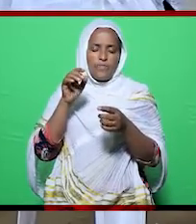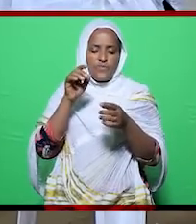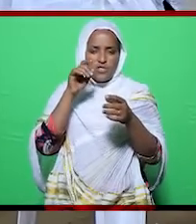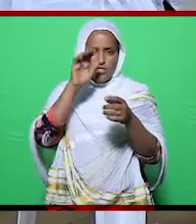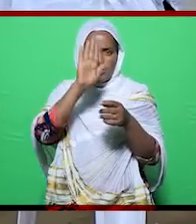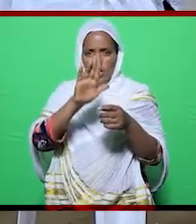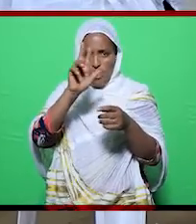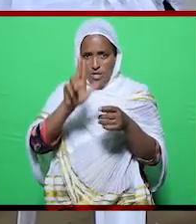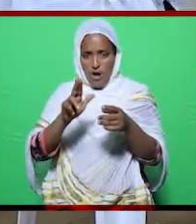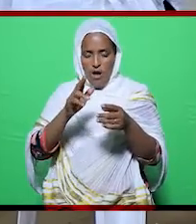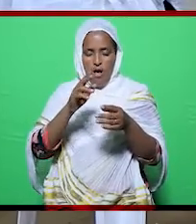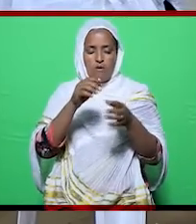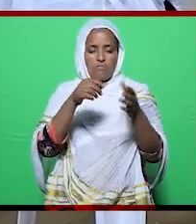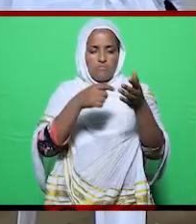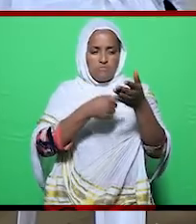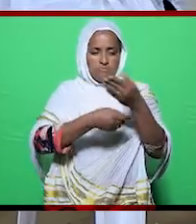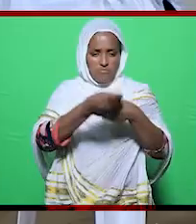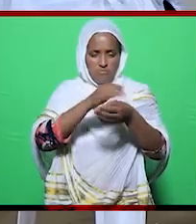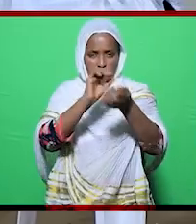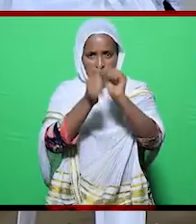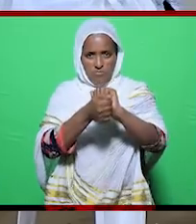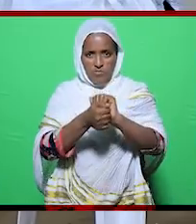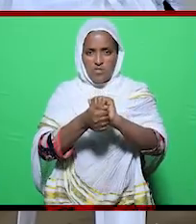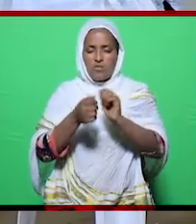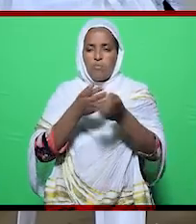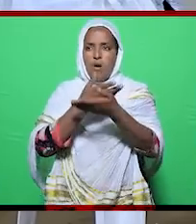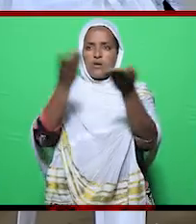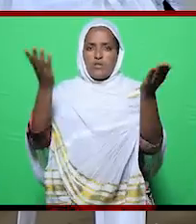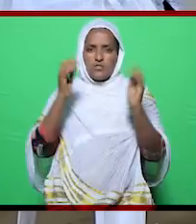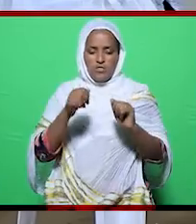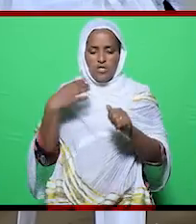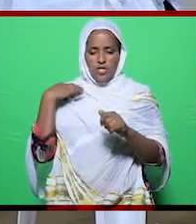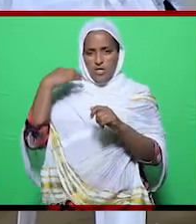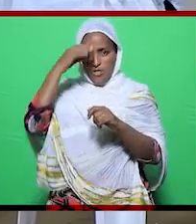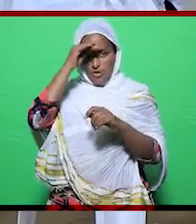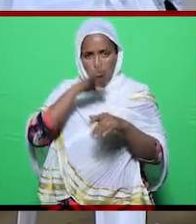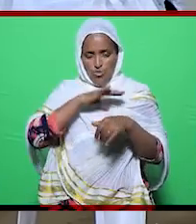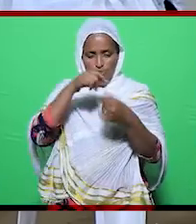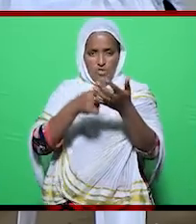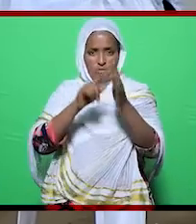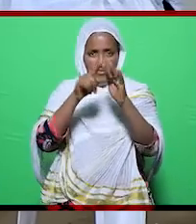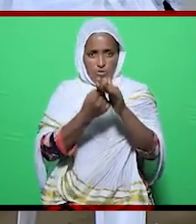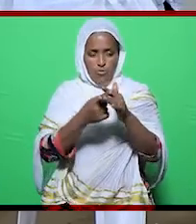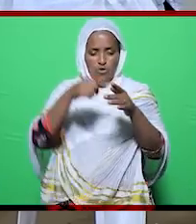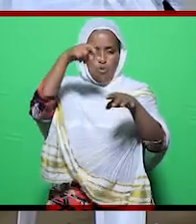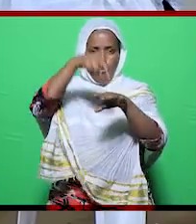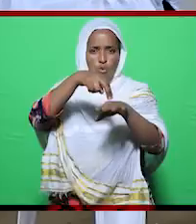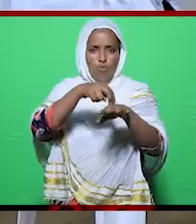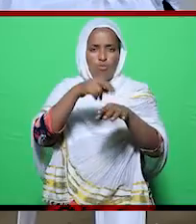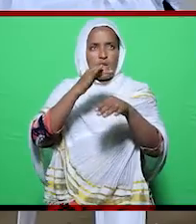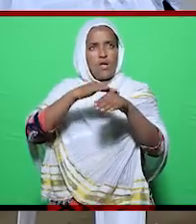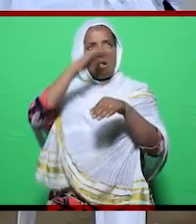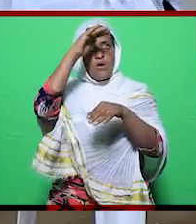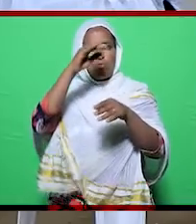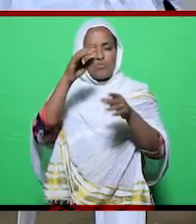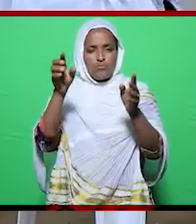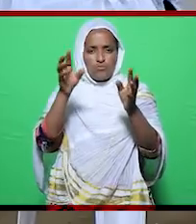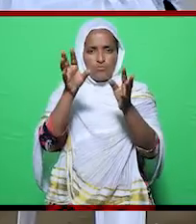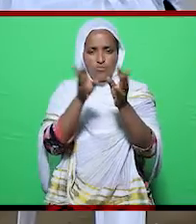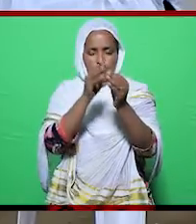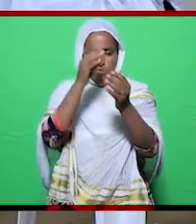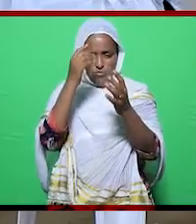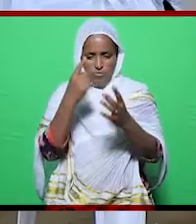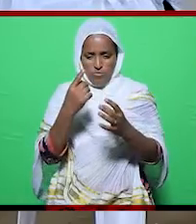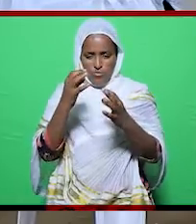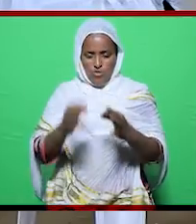ወደ ብራናና ወደ ሸራ ቢቀይሩት ማዳረስ ዲፕሊኬት ማድረግ ስለሚቻል ማለት ነውና፣ ይሄ ከግለሰብ ስለሚጀምር